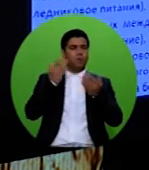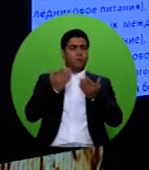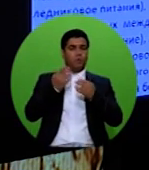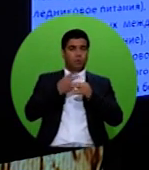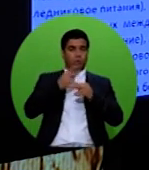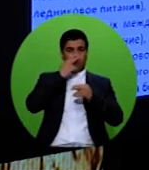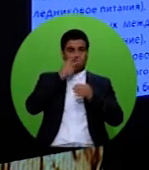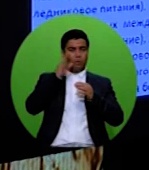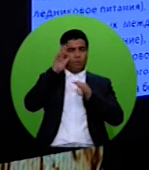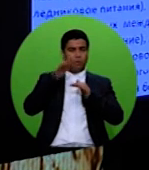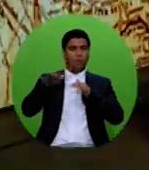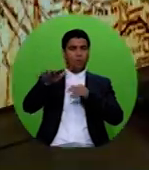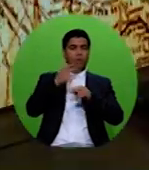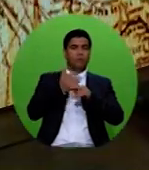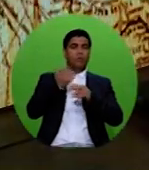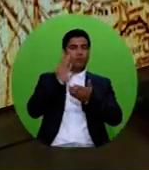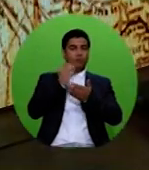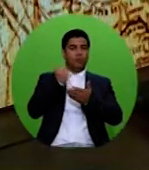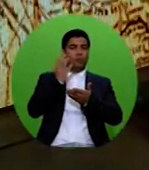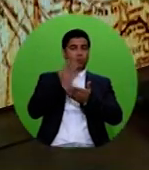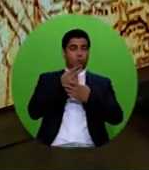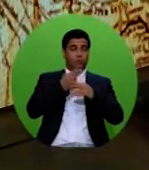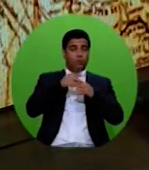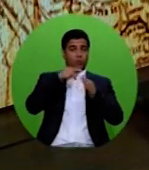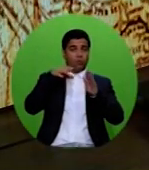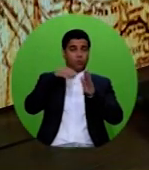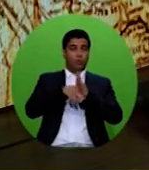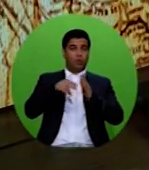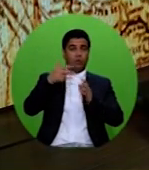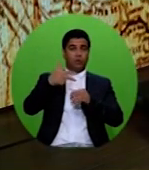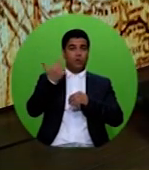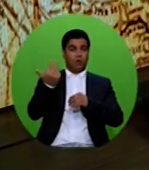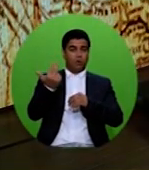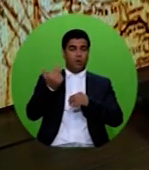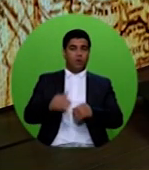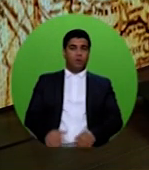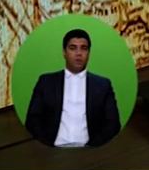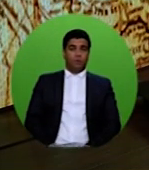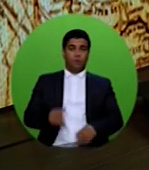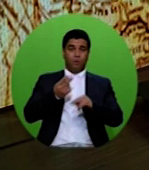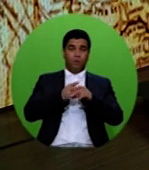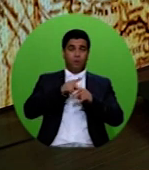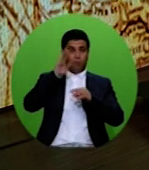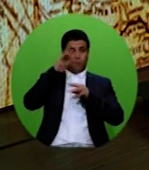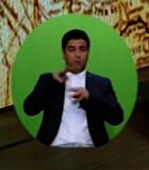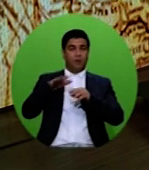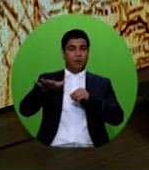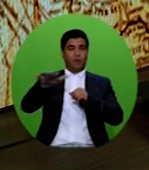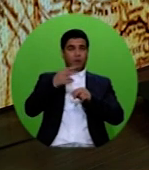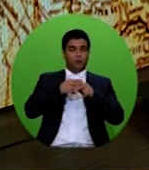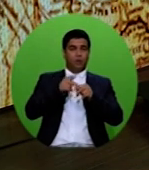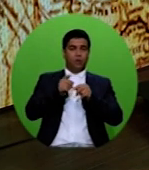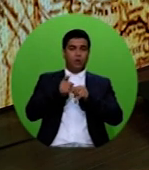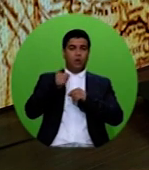сколько рек расположено на территории. Их насчитывается 33. И вот эти реки, которые имеют